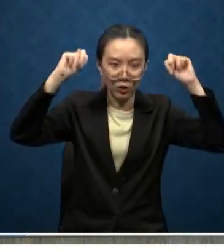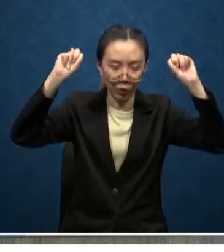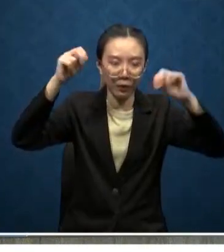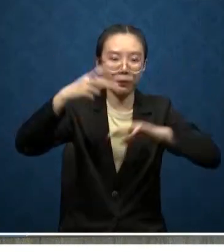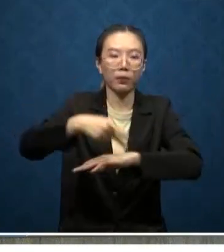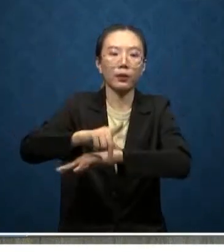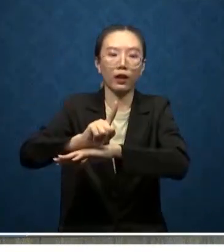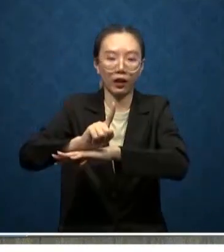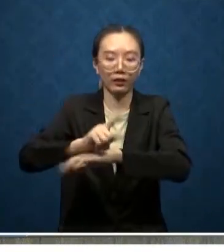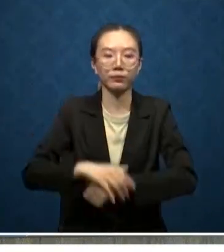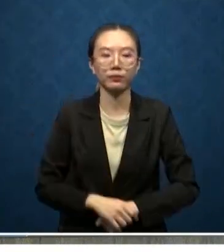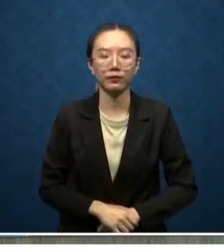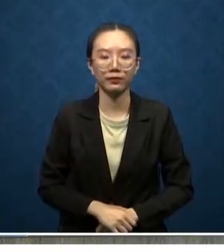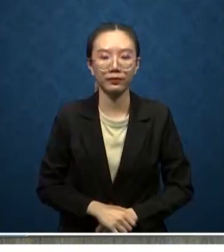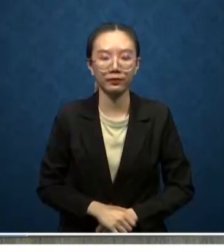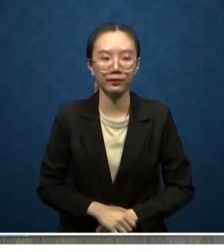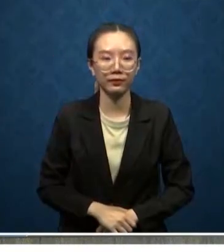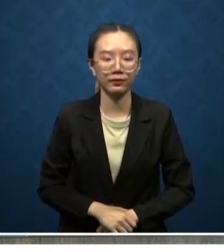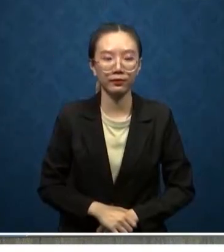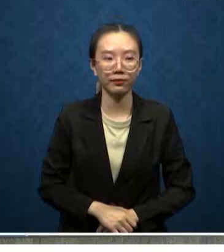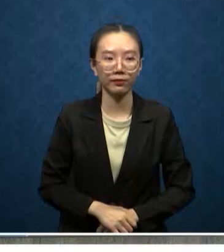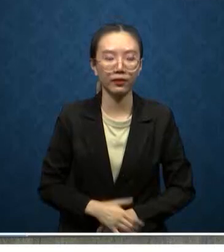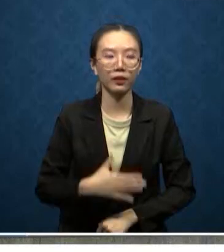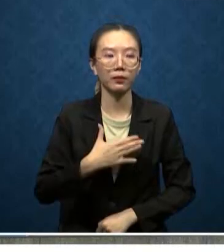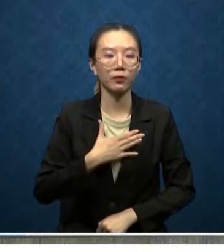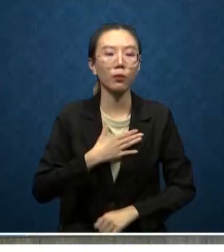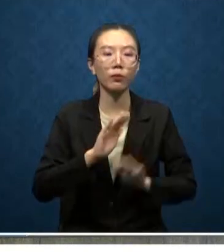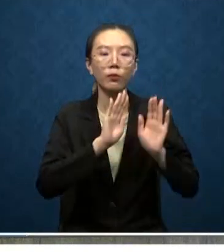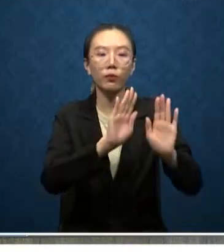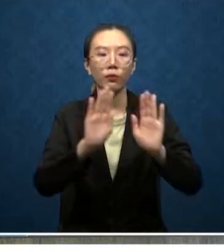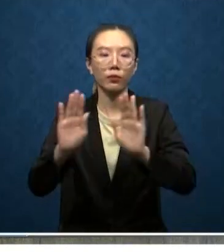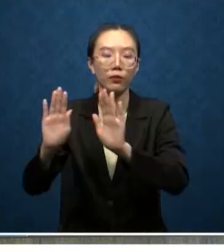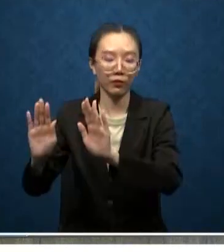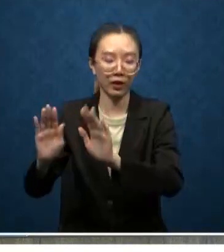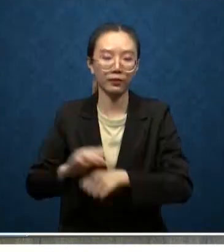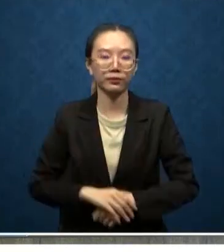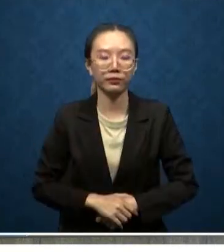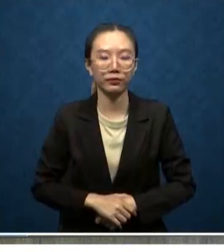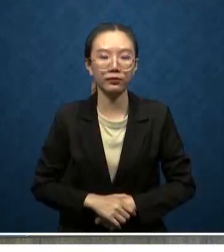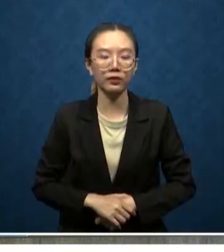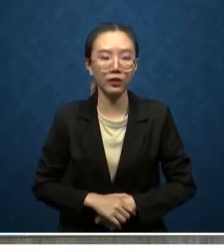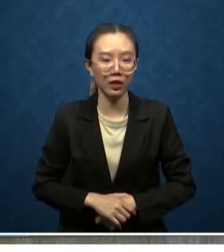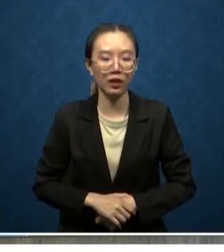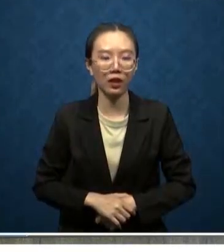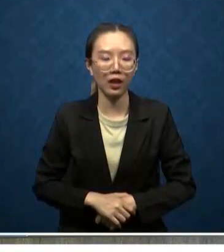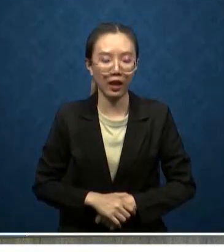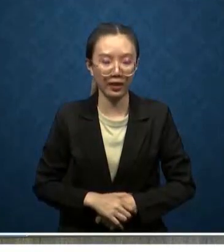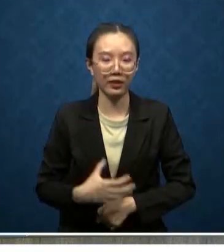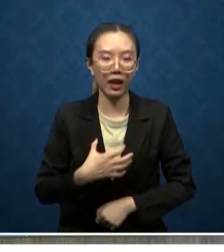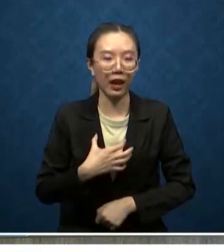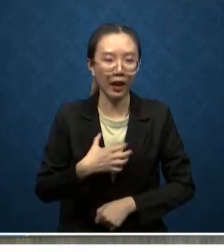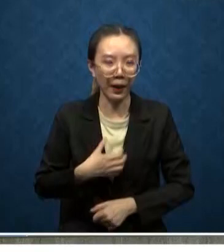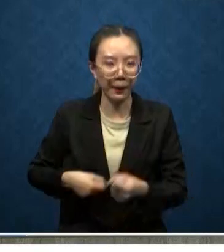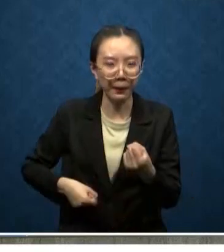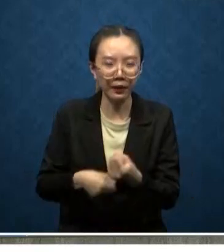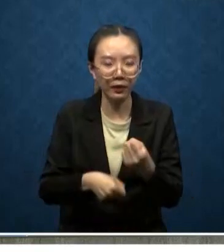ประธานนะครับผมก็ต้องขออนุญาตฝากตรงนี้ไว้คงต้องกวดขันผลักดันการดำเนินการ